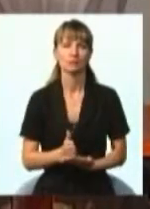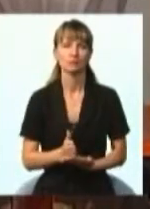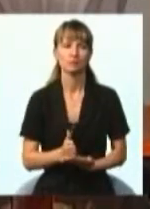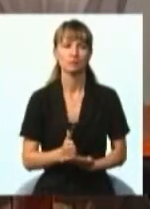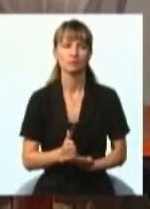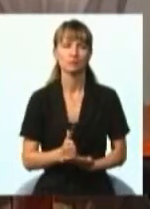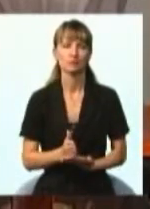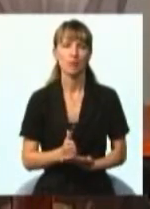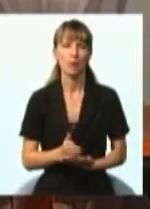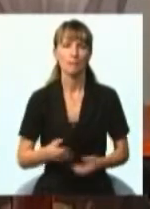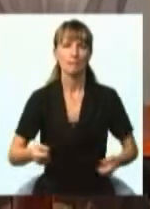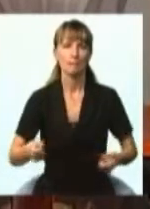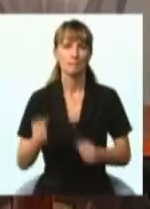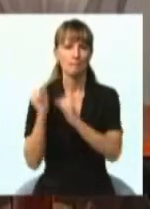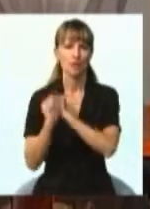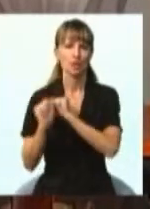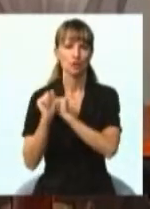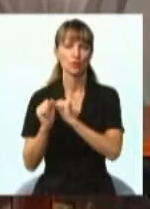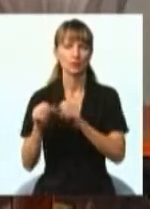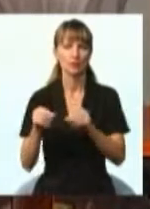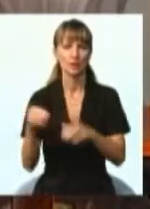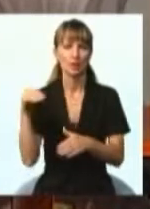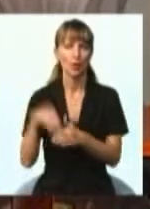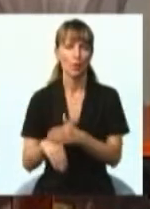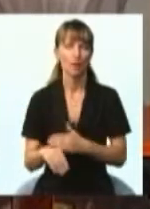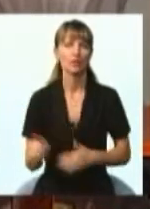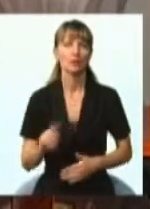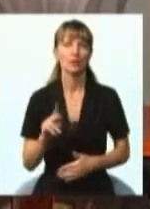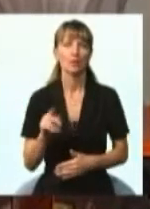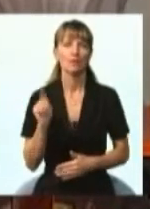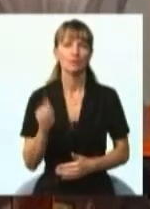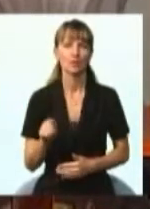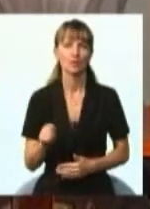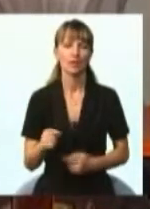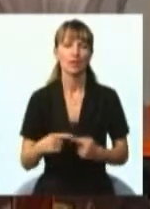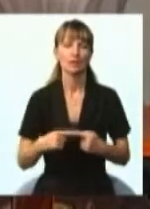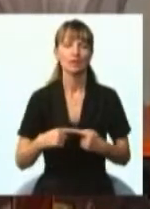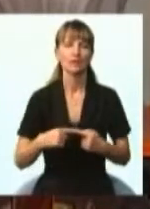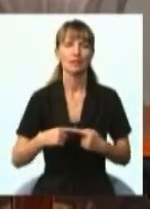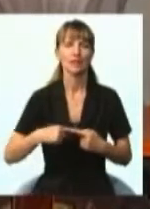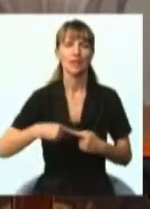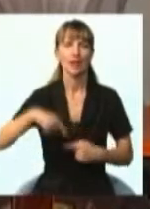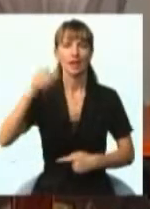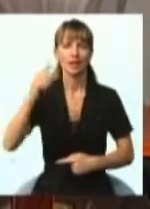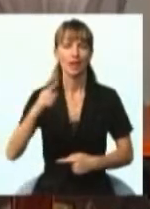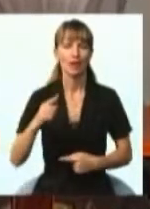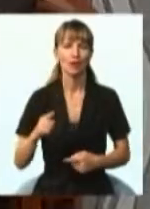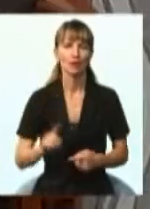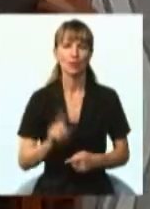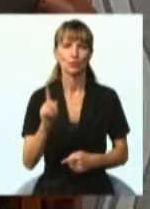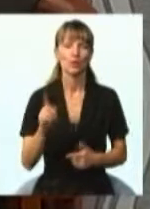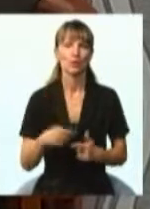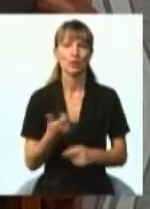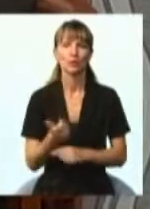мішки з піском, щоб вона далеко дуже не злетіла. Або